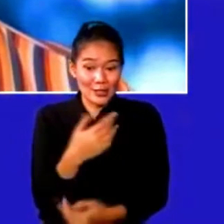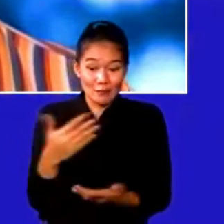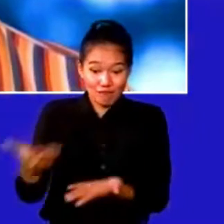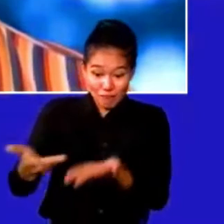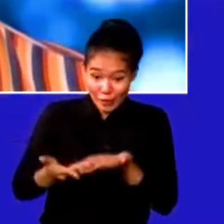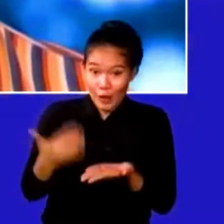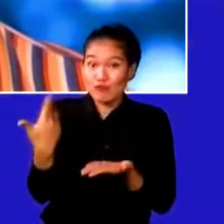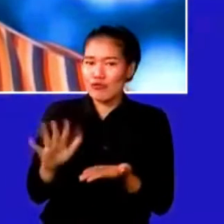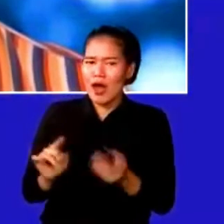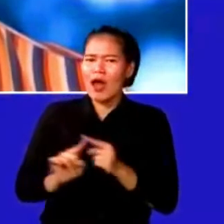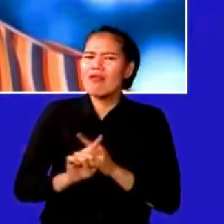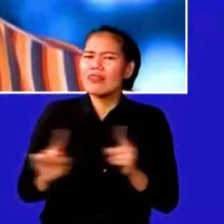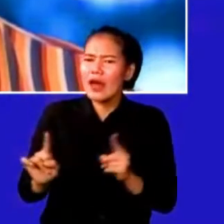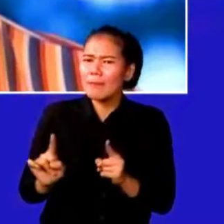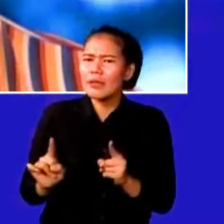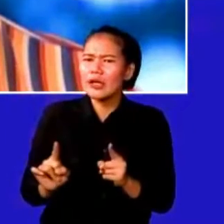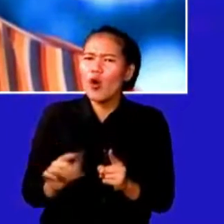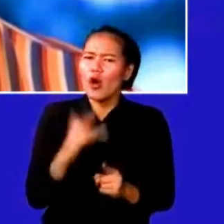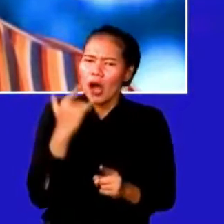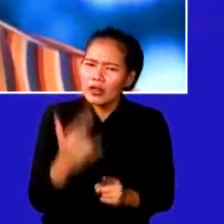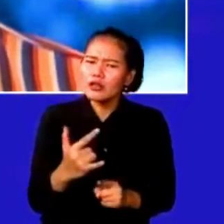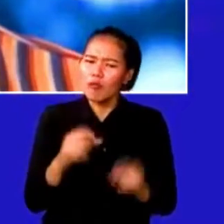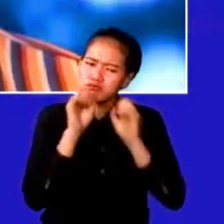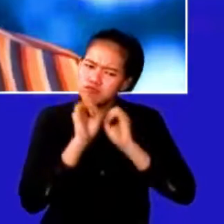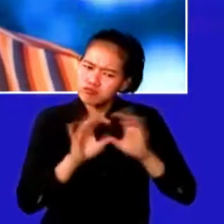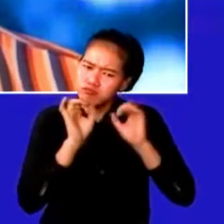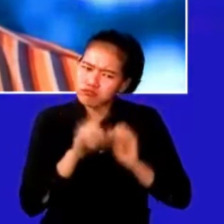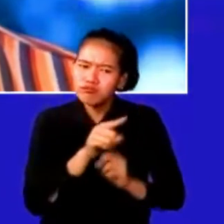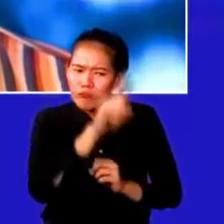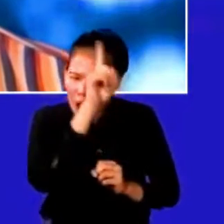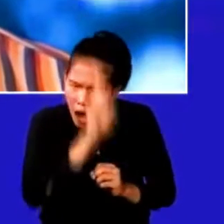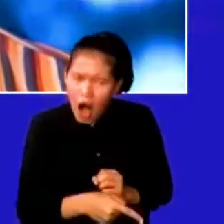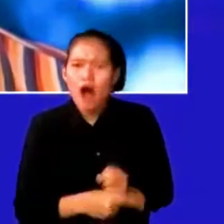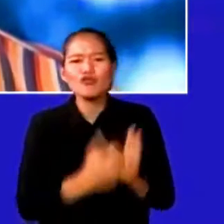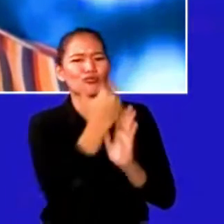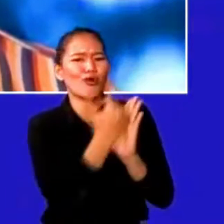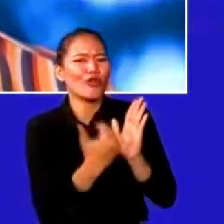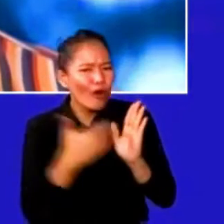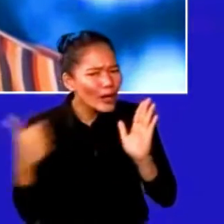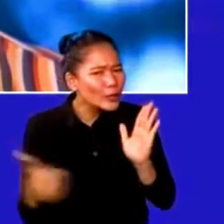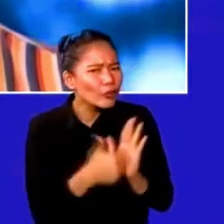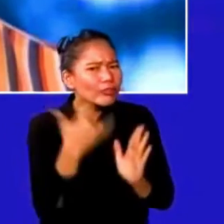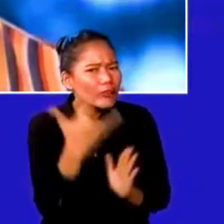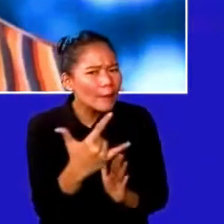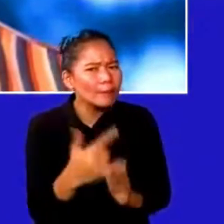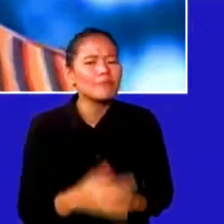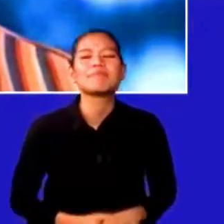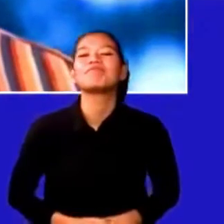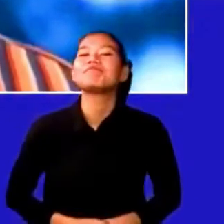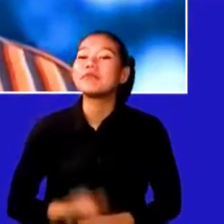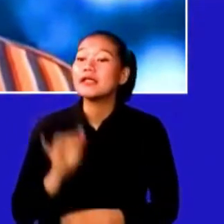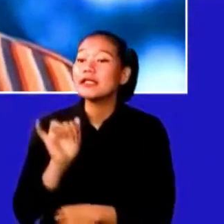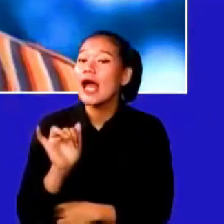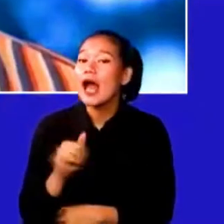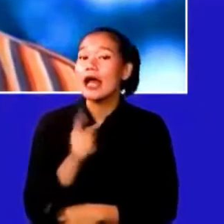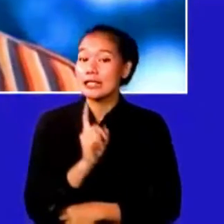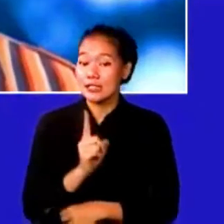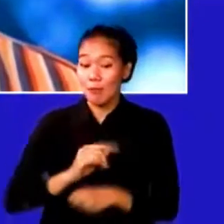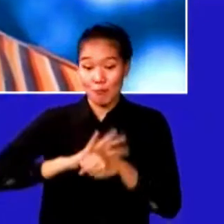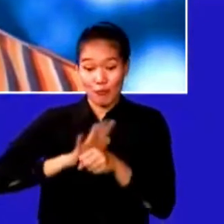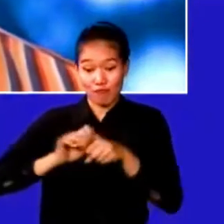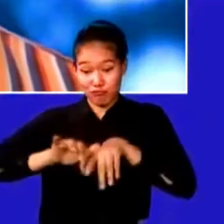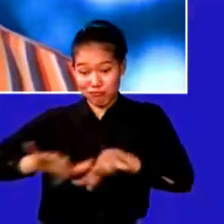didepan mata tapi saya kita tetap dihimbau untuk harus disiplin menerapkan protokol kesehatan karena